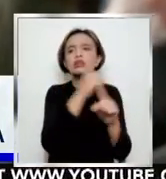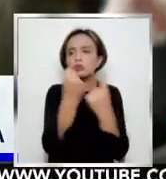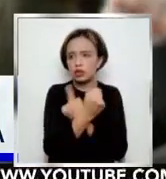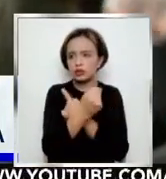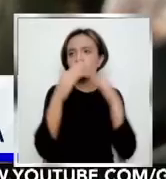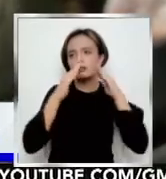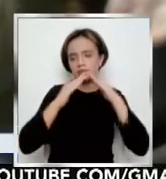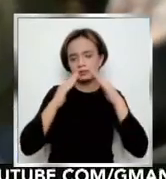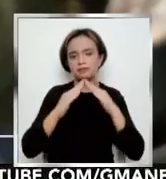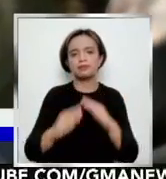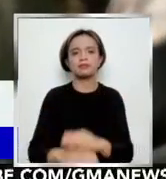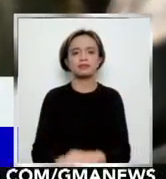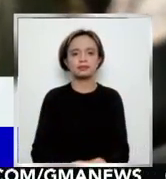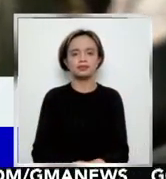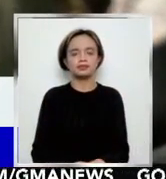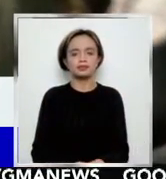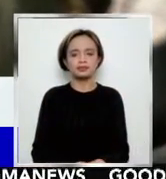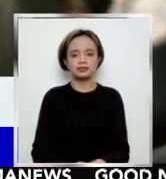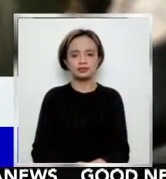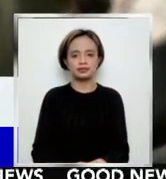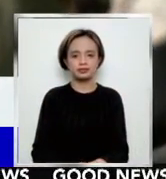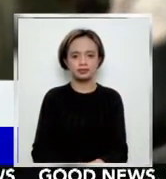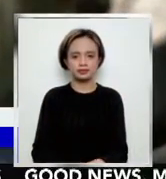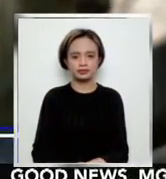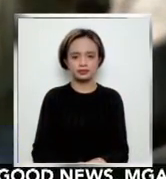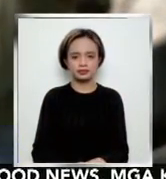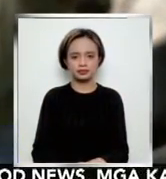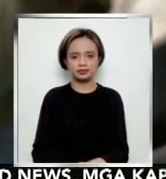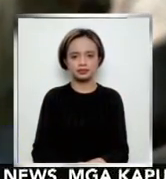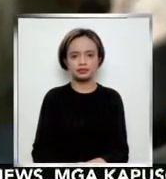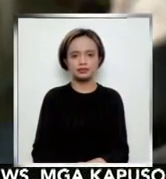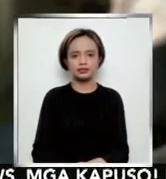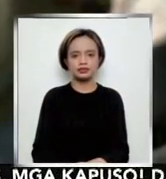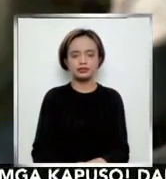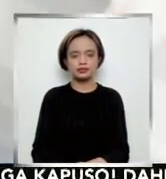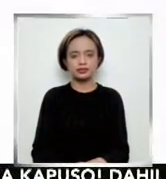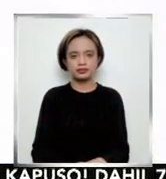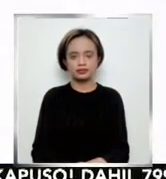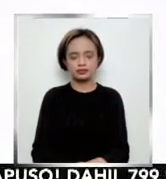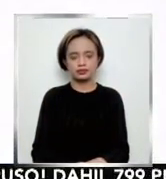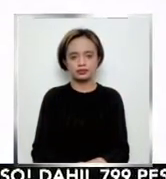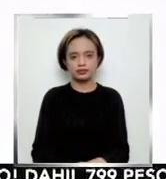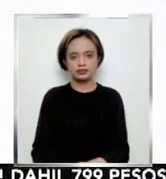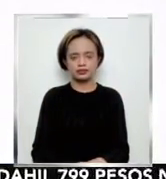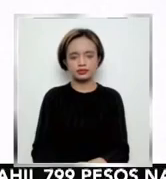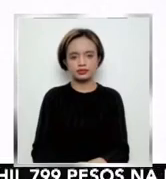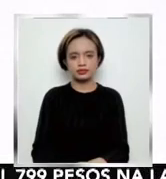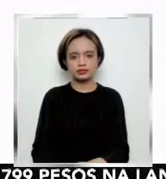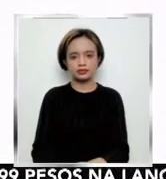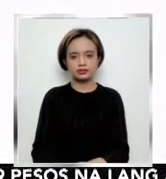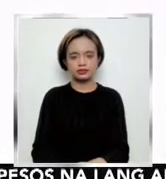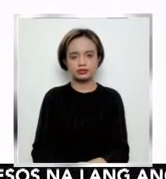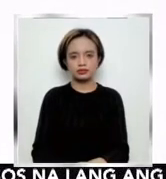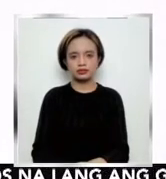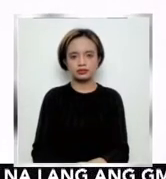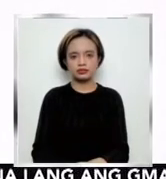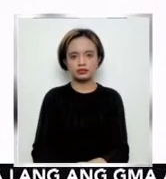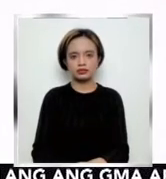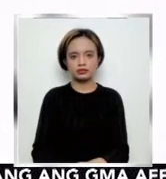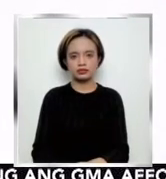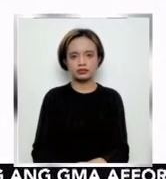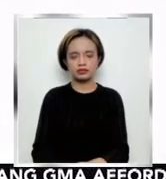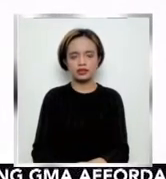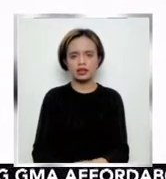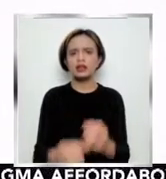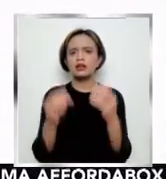Para sa GMA Integrated News, Ian Cruz, Nakatutok, 24 Oras. Mas maraming Pilipino po ang